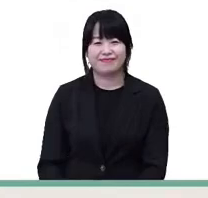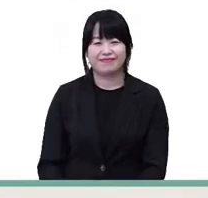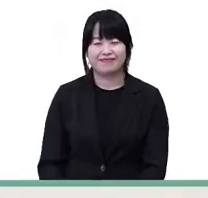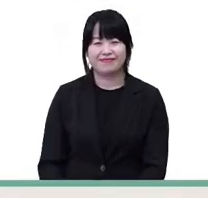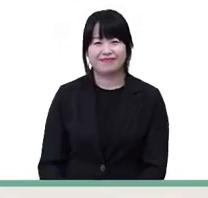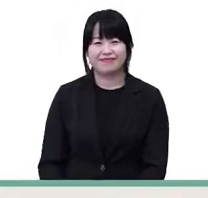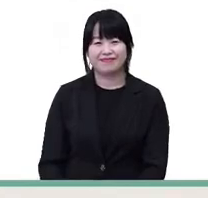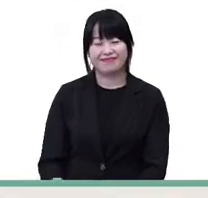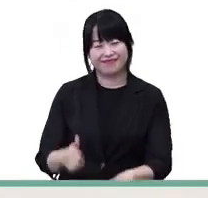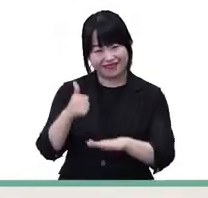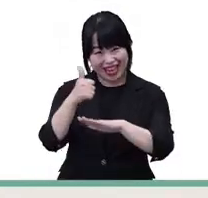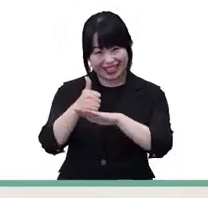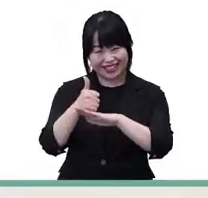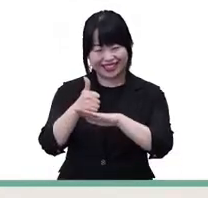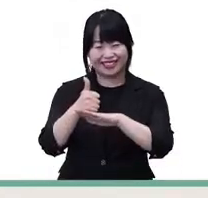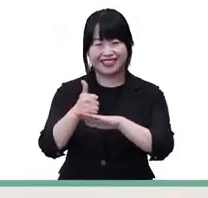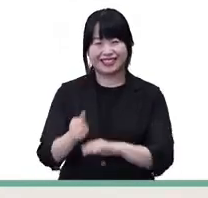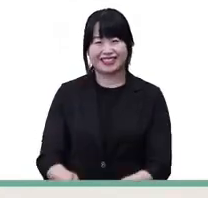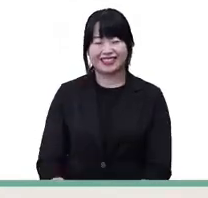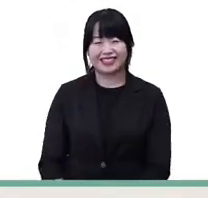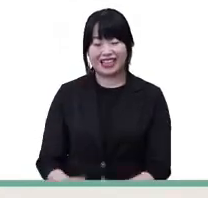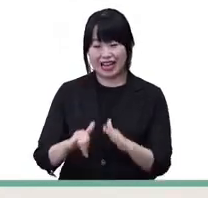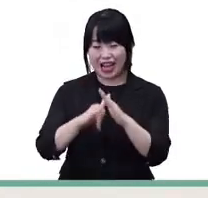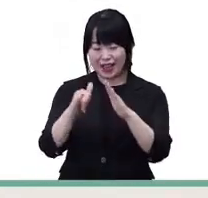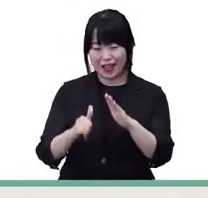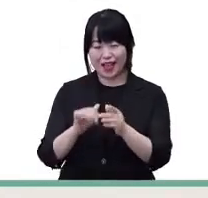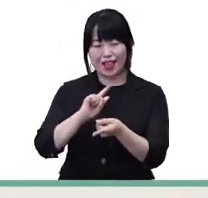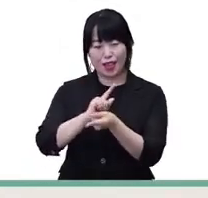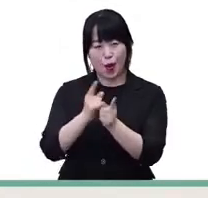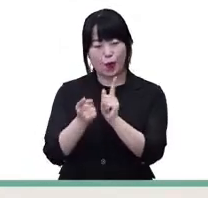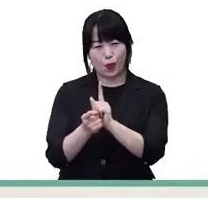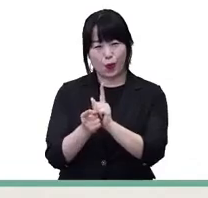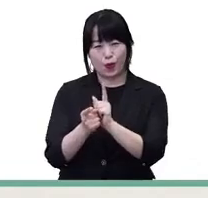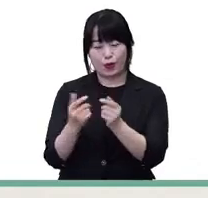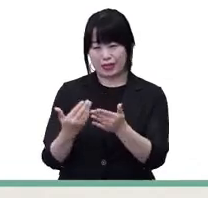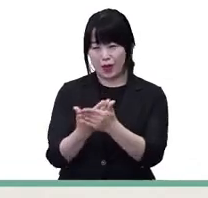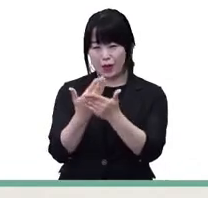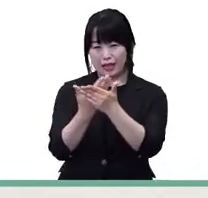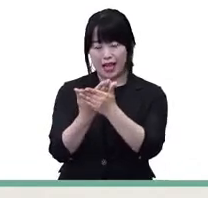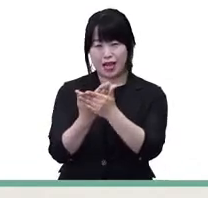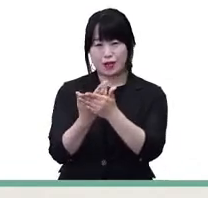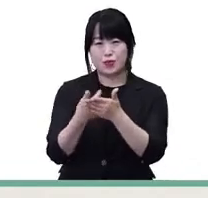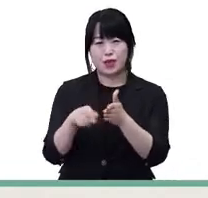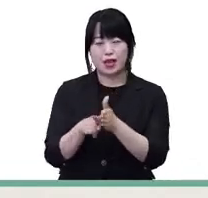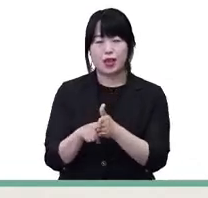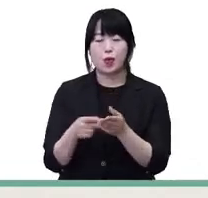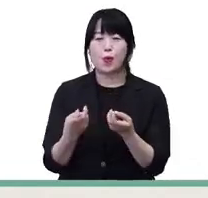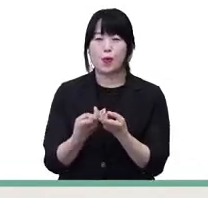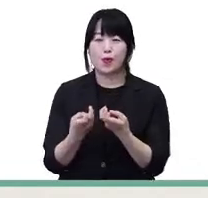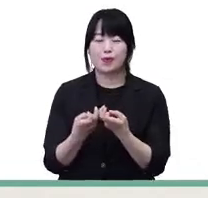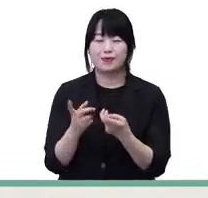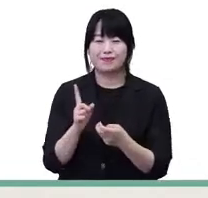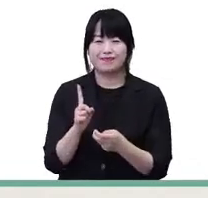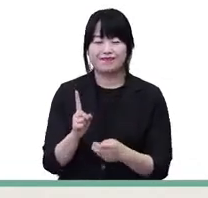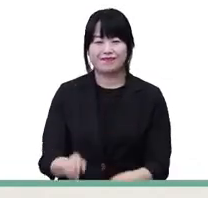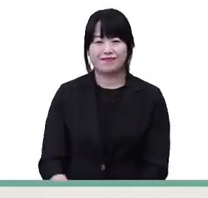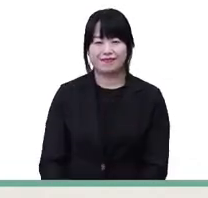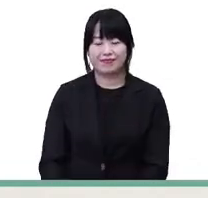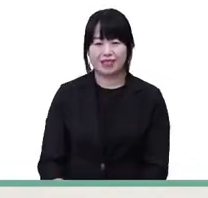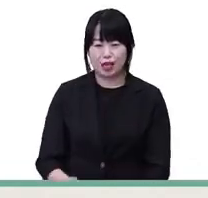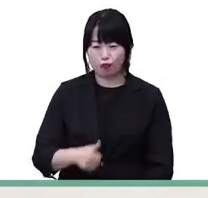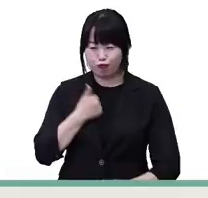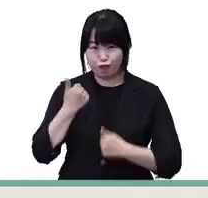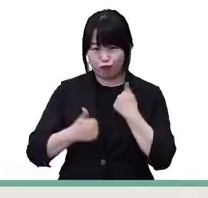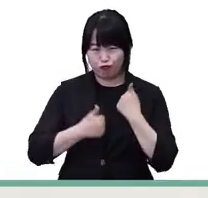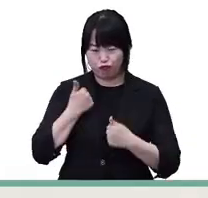네, 마지막입니다. 가정에서 서로 성장하기 위해서는 분노를 다스린다라고 합니다. 아까 이제 분노 원인